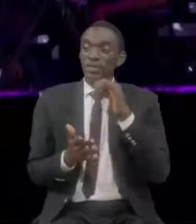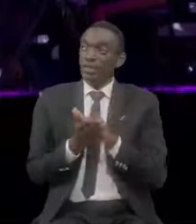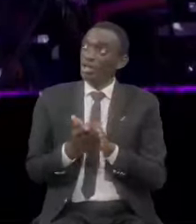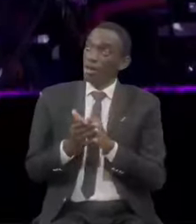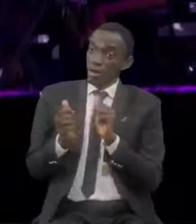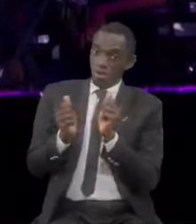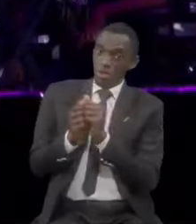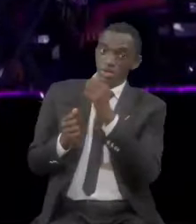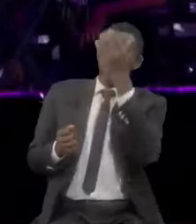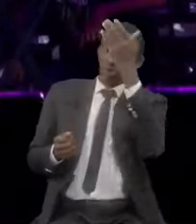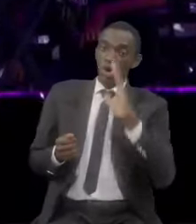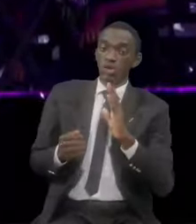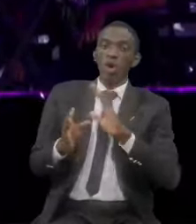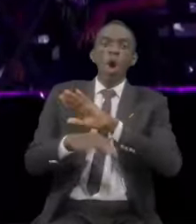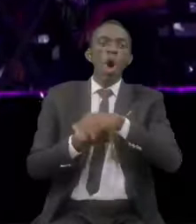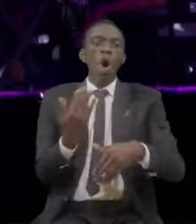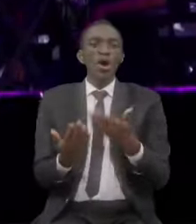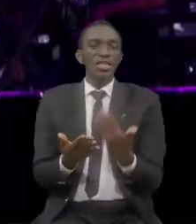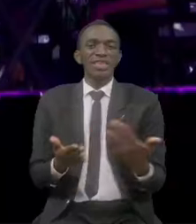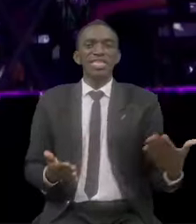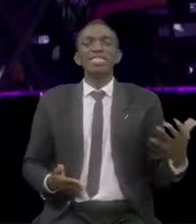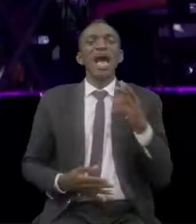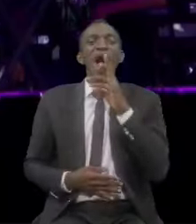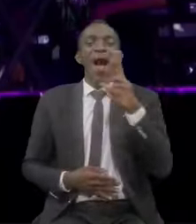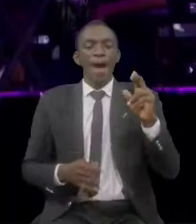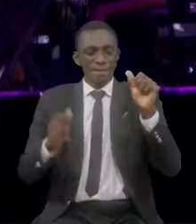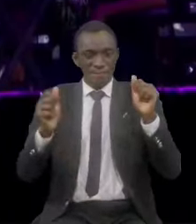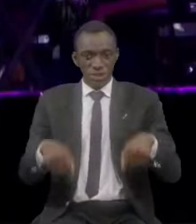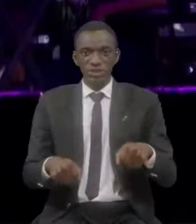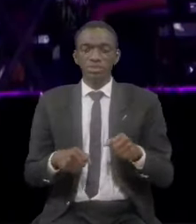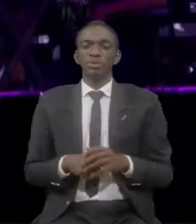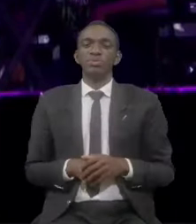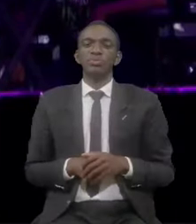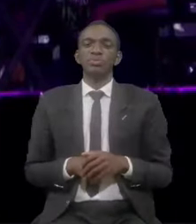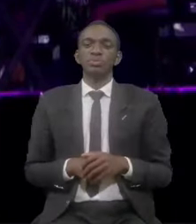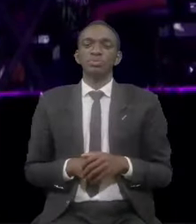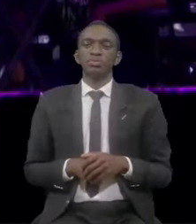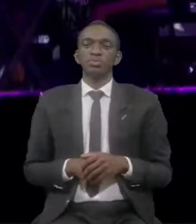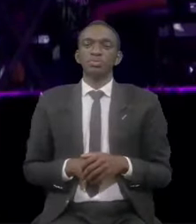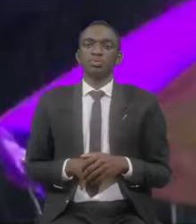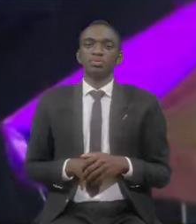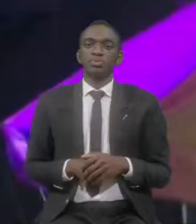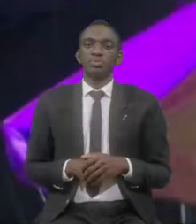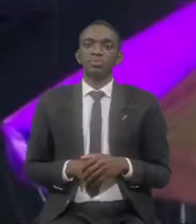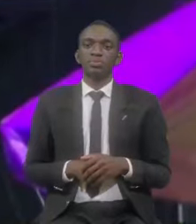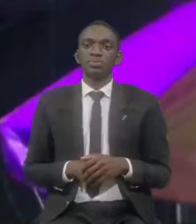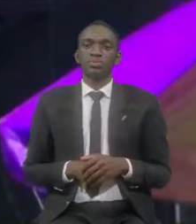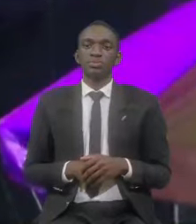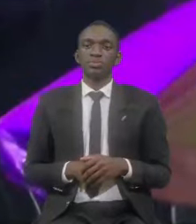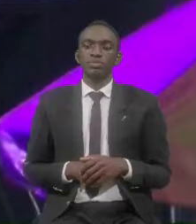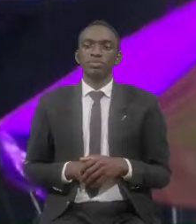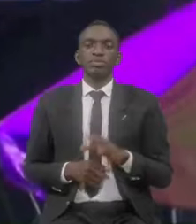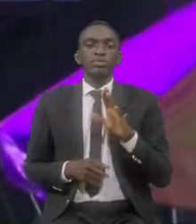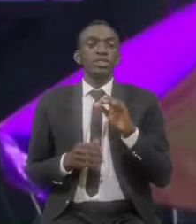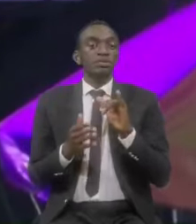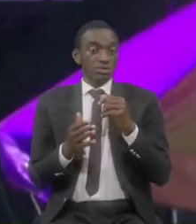Mais pour tous les hommes, partout, tout ce que les hommes ont partout dans le monde, cela est possible à